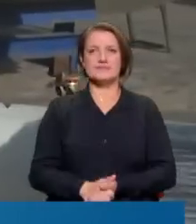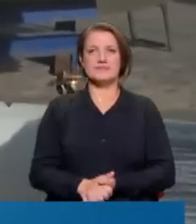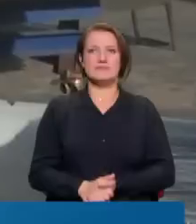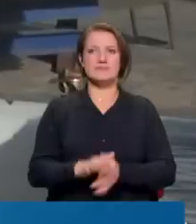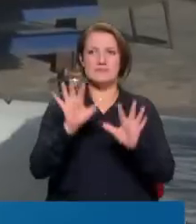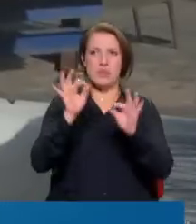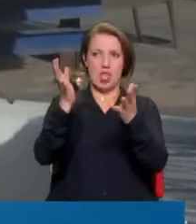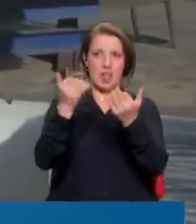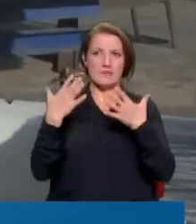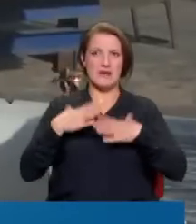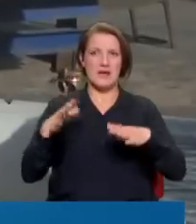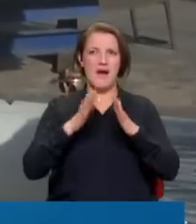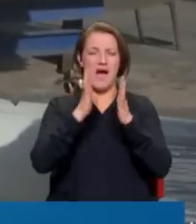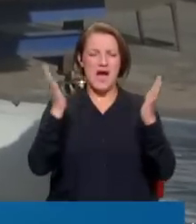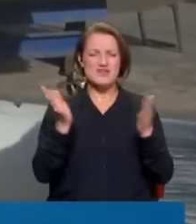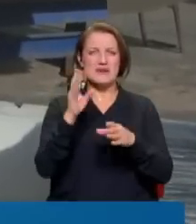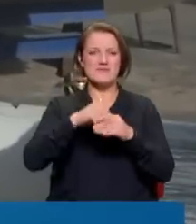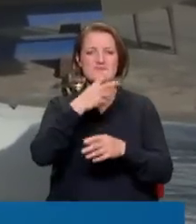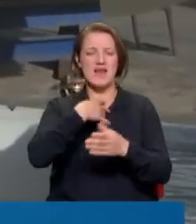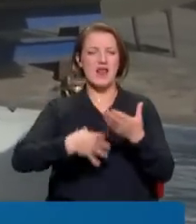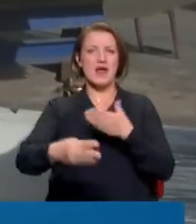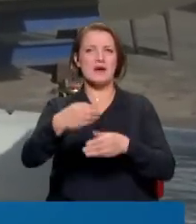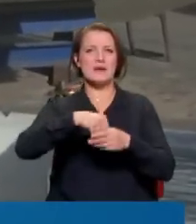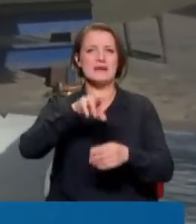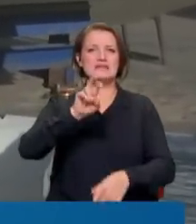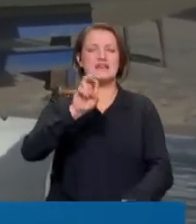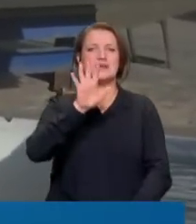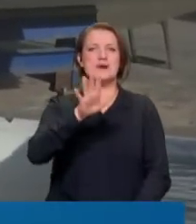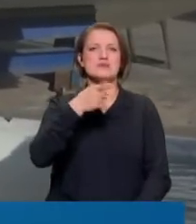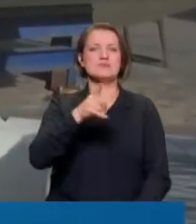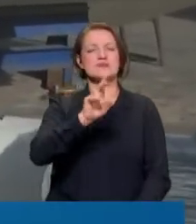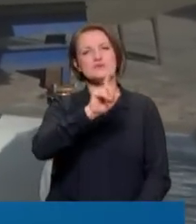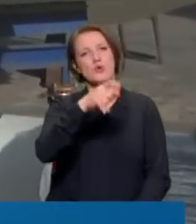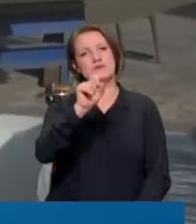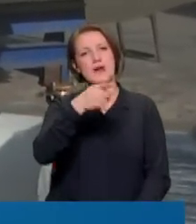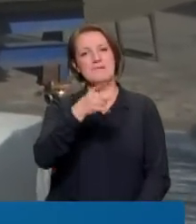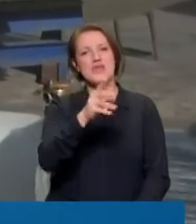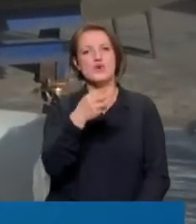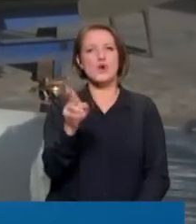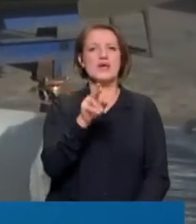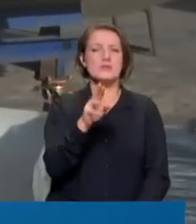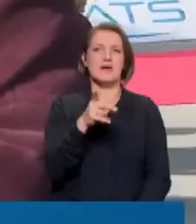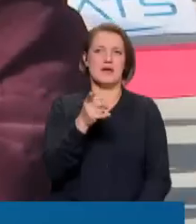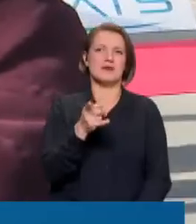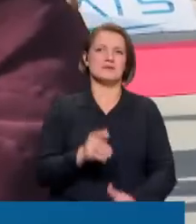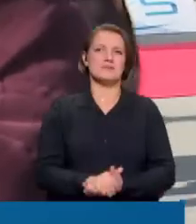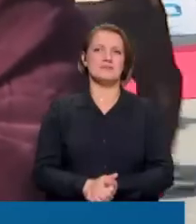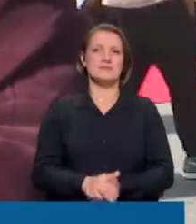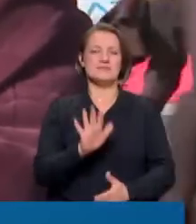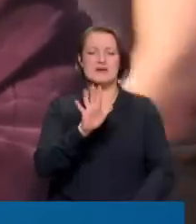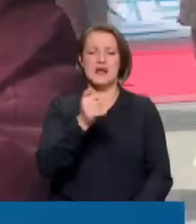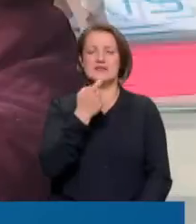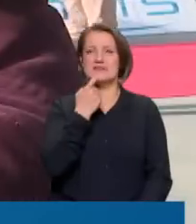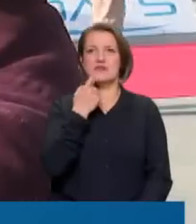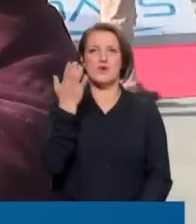Tekneyi almak istiyorsanız Her Şey Dahil Vergiler dahil 85.000 90.000 euro gibi motor dahil fiyatı var 56 sene